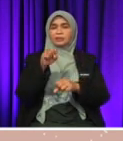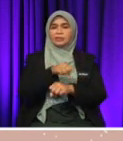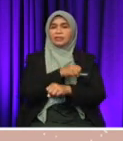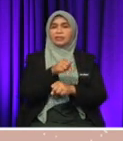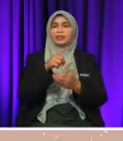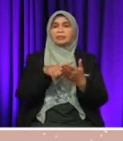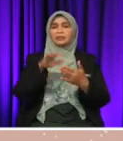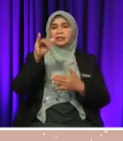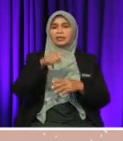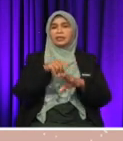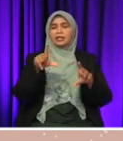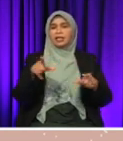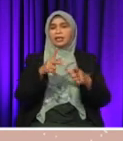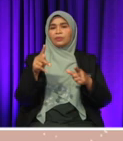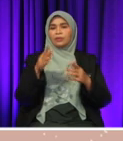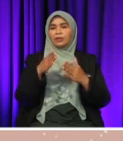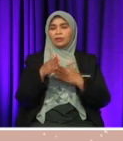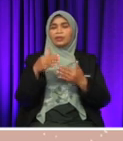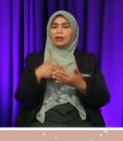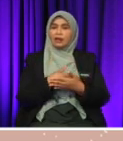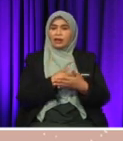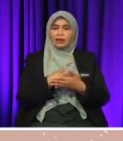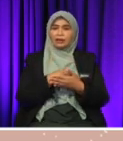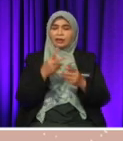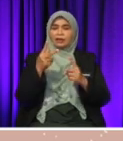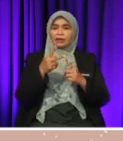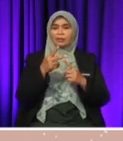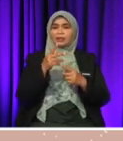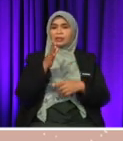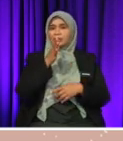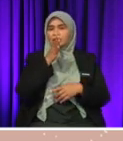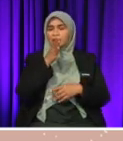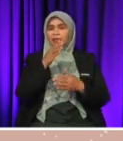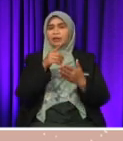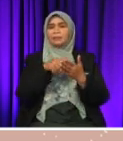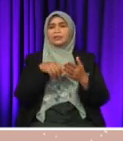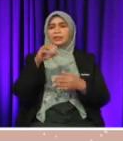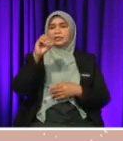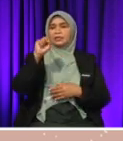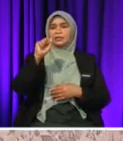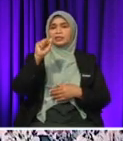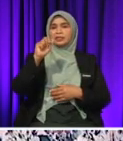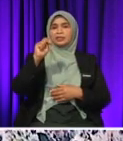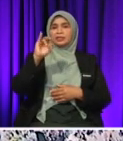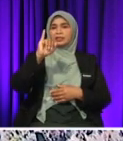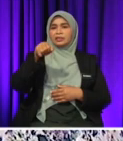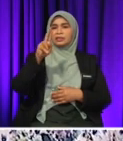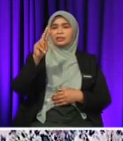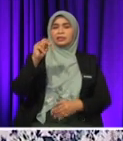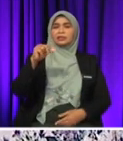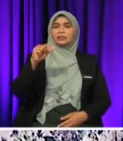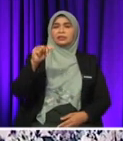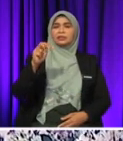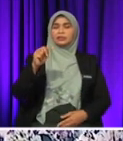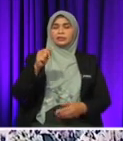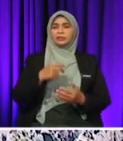kepada ibunya dalam sajak tabah dan apakah Sanjungan terhadap tindakan warta itu dalam baik rangkap mesti ada